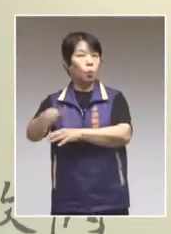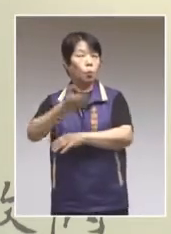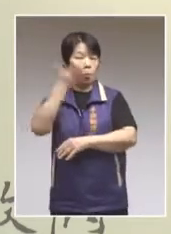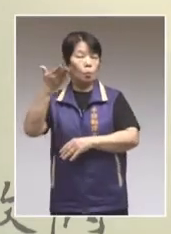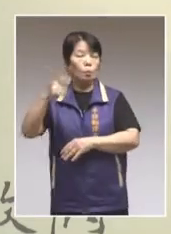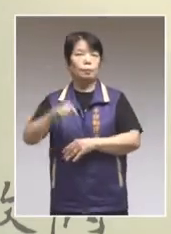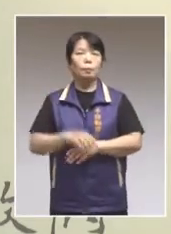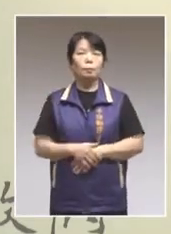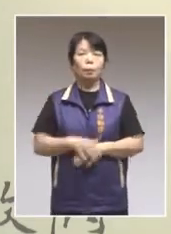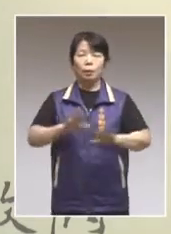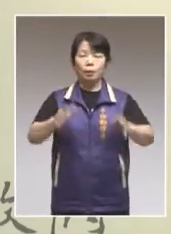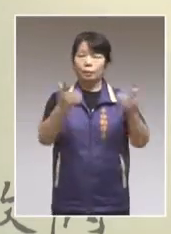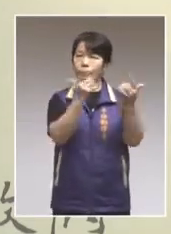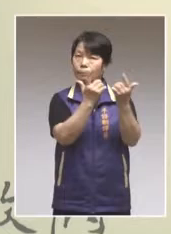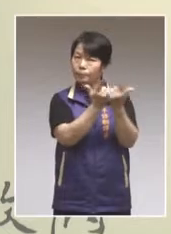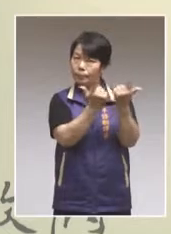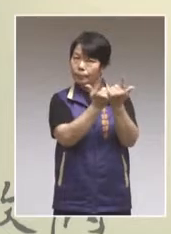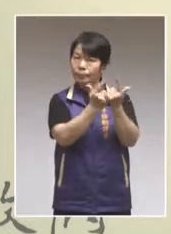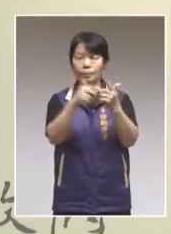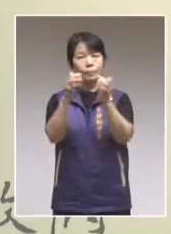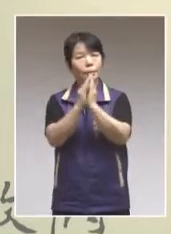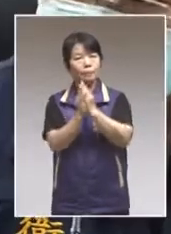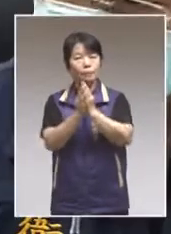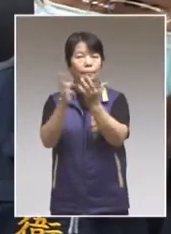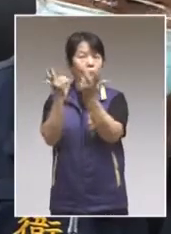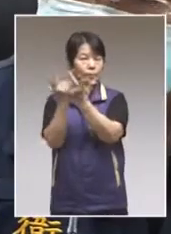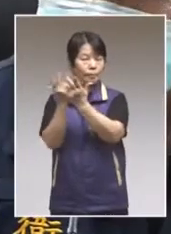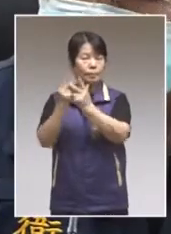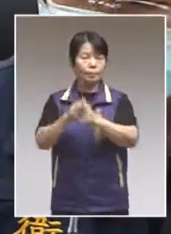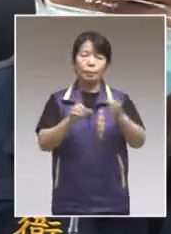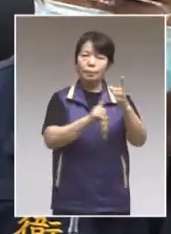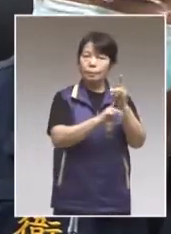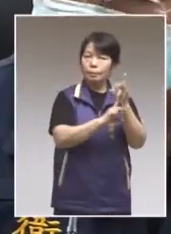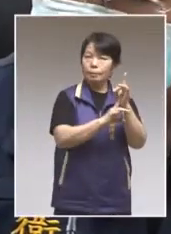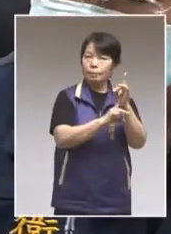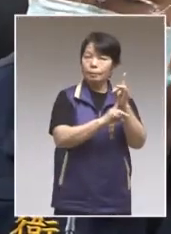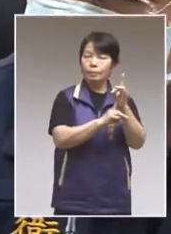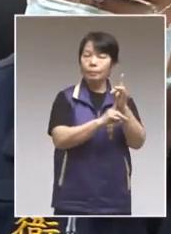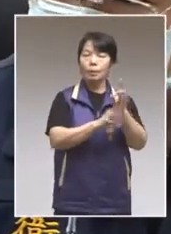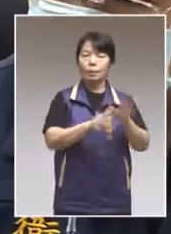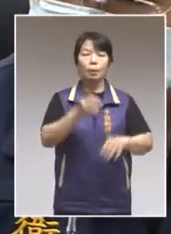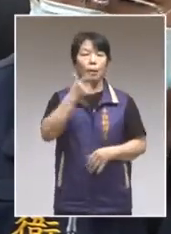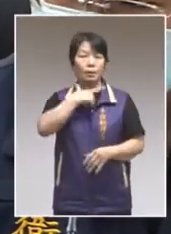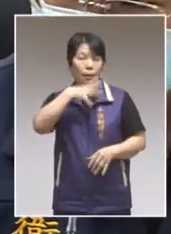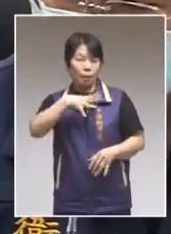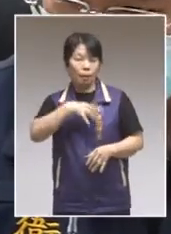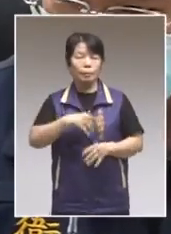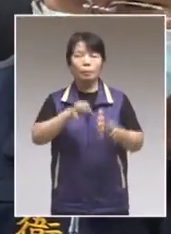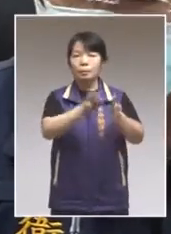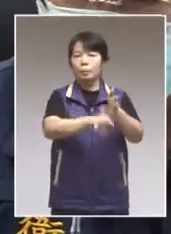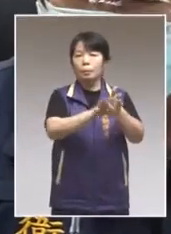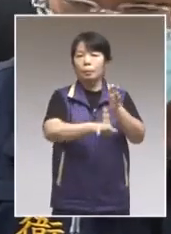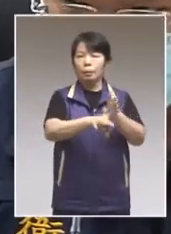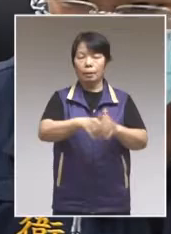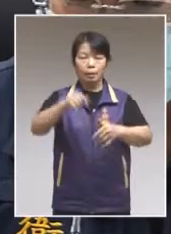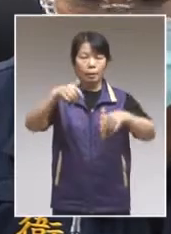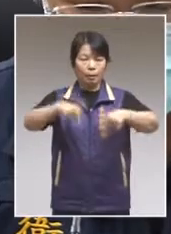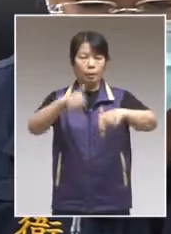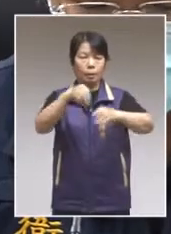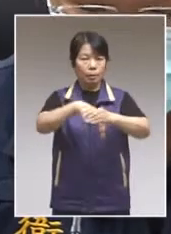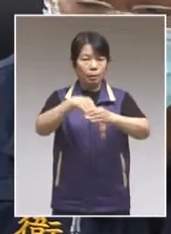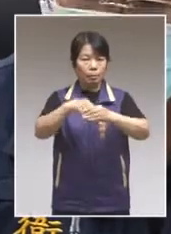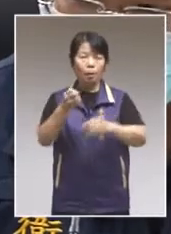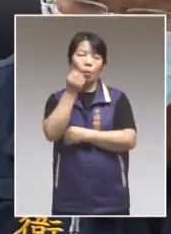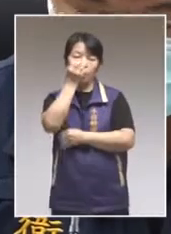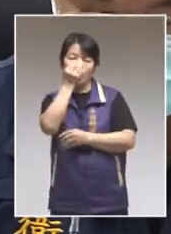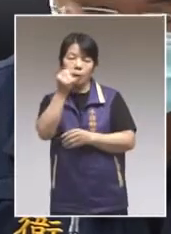好，包含在台北、桃园、新北、新竹，以及在澎湖、嘉义、南投、花莲，还有台南、屏